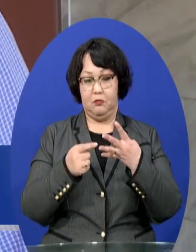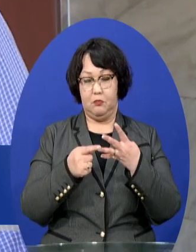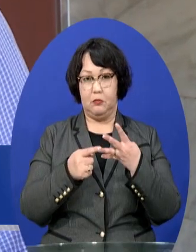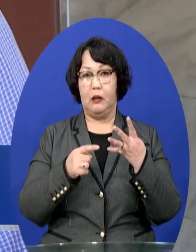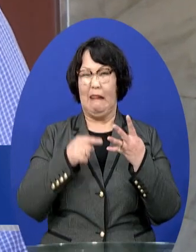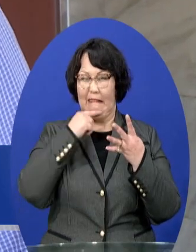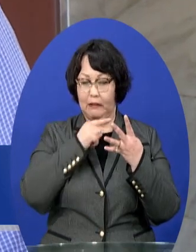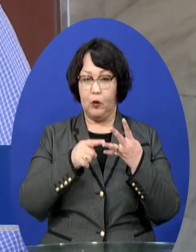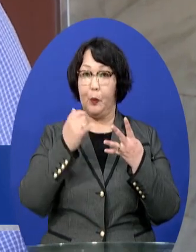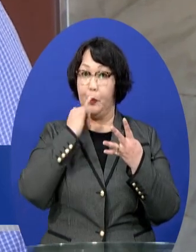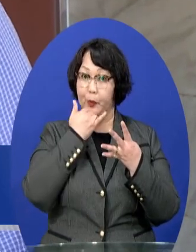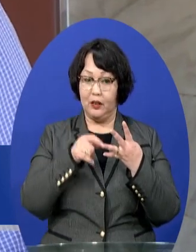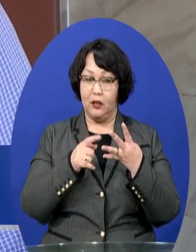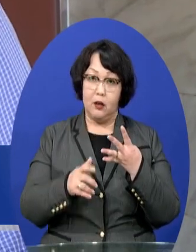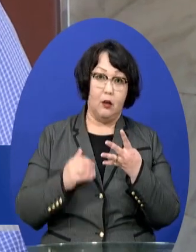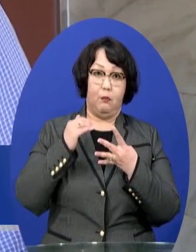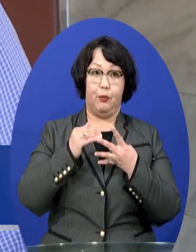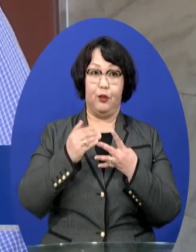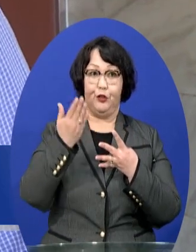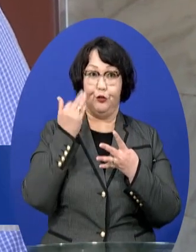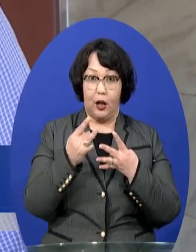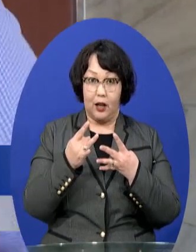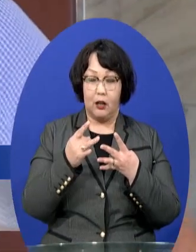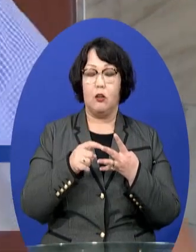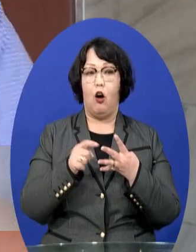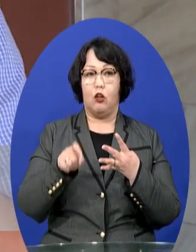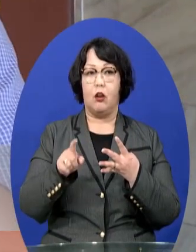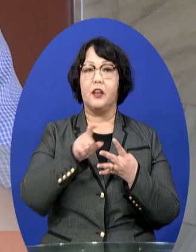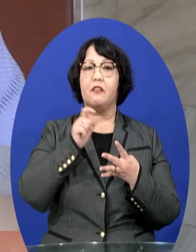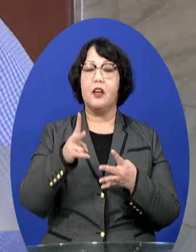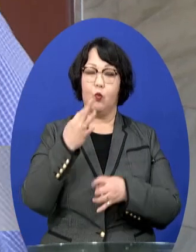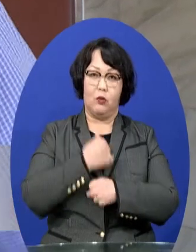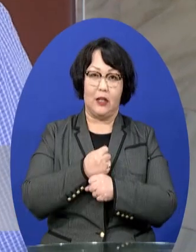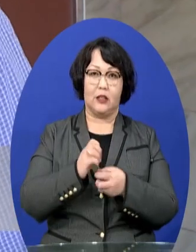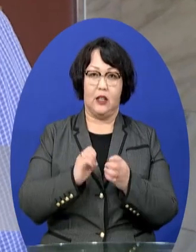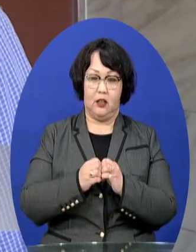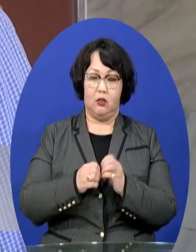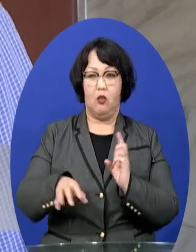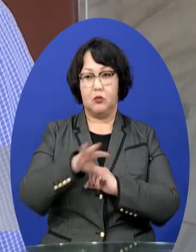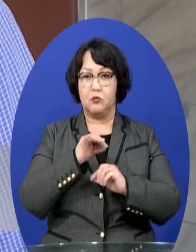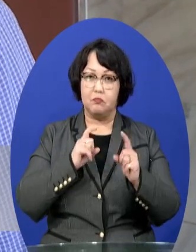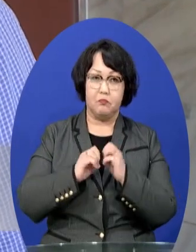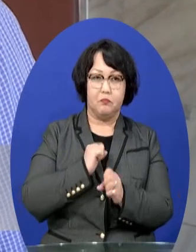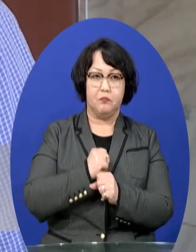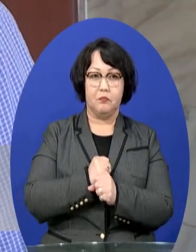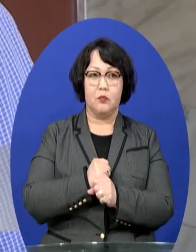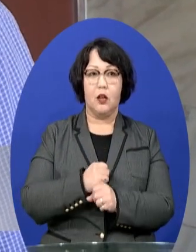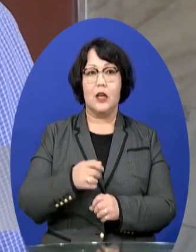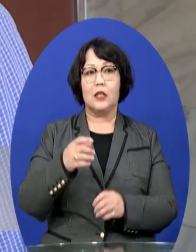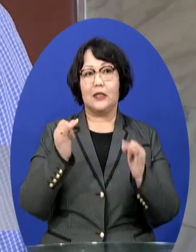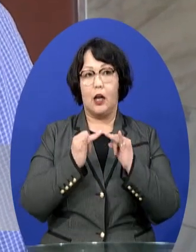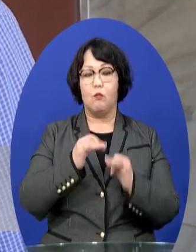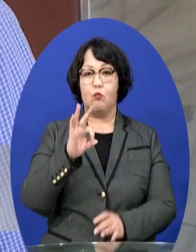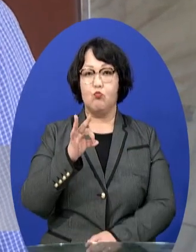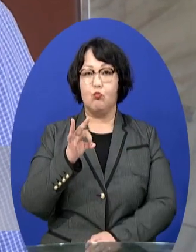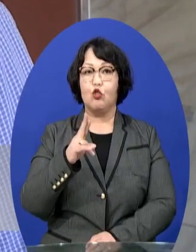эргээд ерөнхийдөө хэвийн үйл ажиллагаанд орох төлөвтэй байгаа. Ковид-19 цардхалтай холбогдуулан цахим өдрлөгийг зохион байгуулж амжилттай зохион